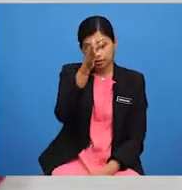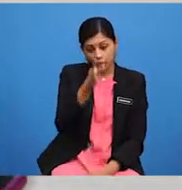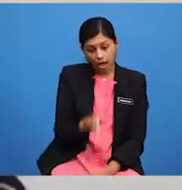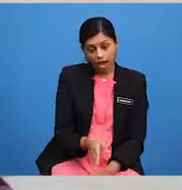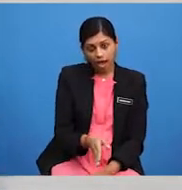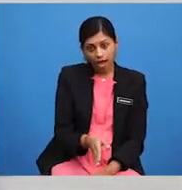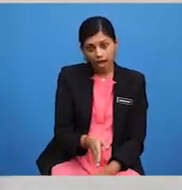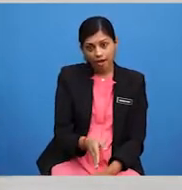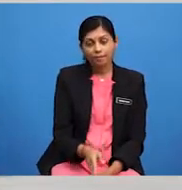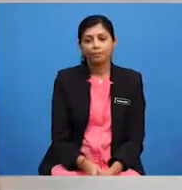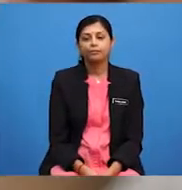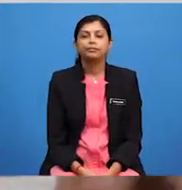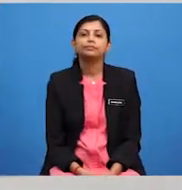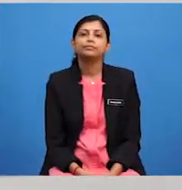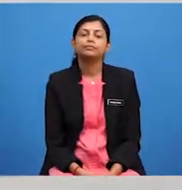ufuk.